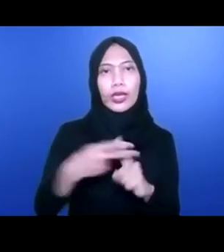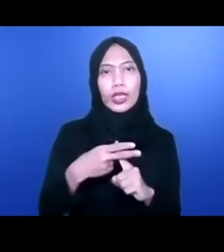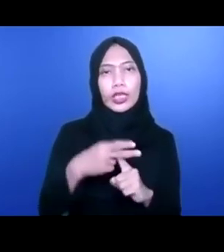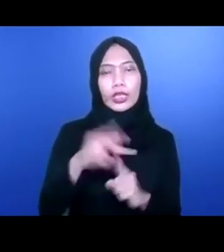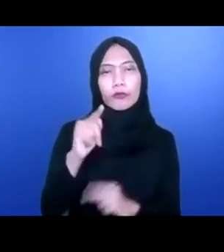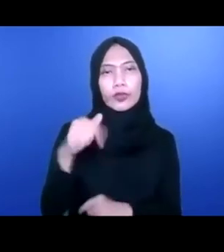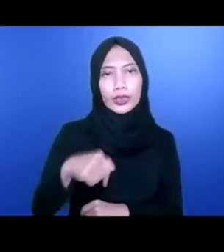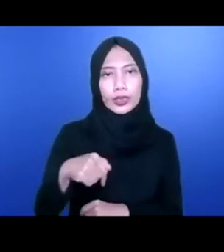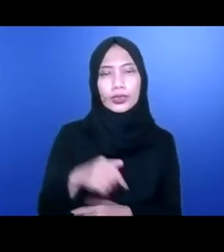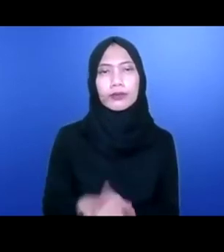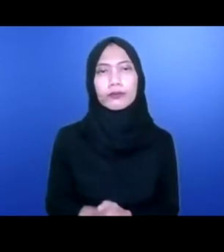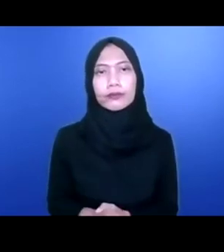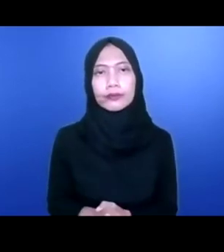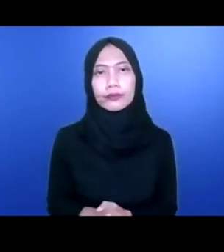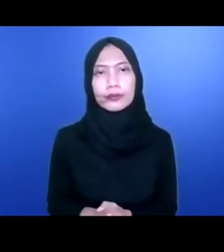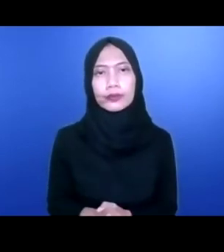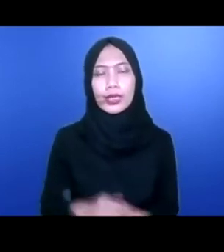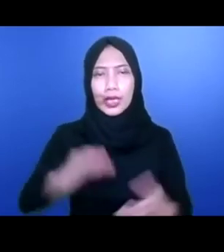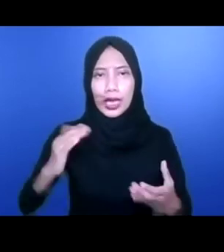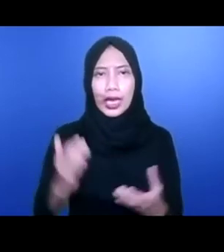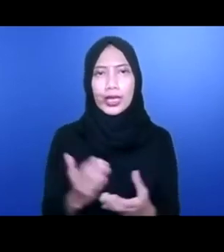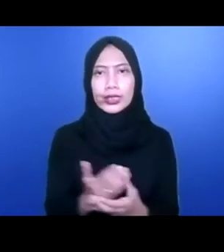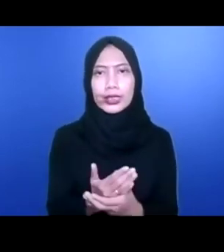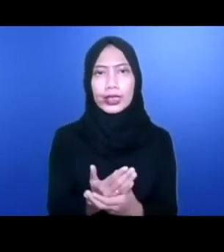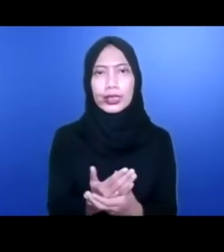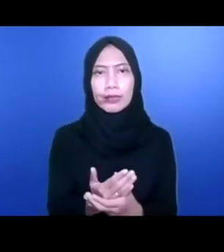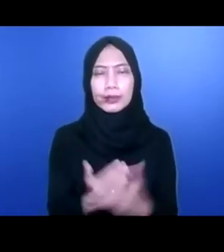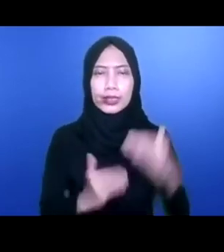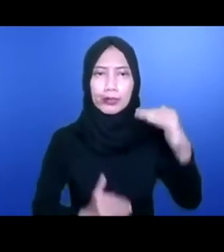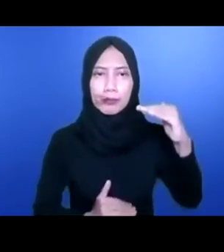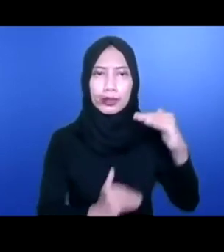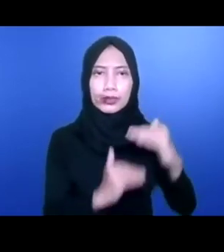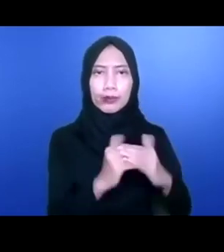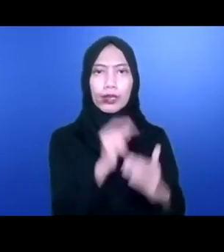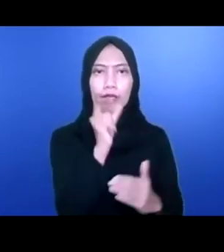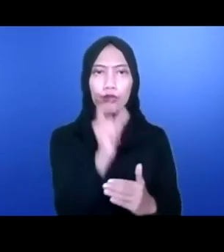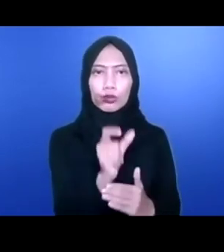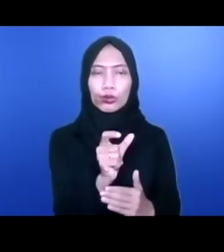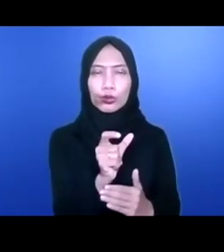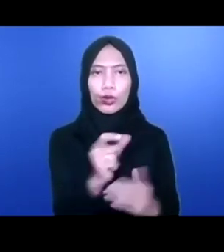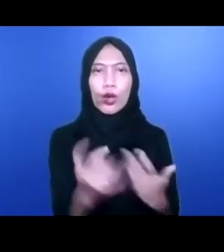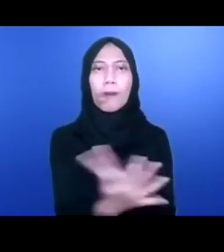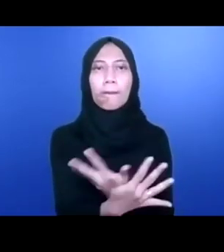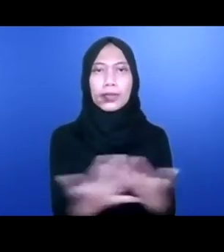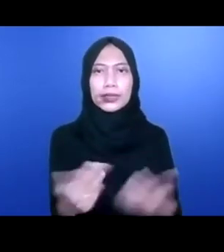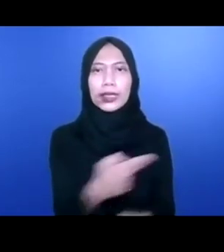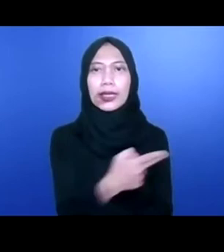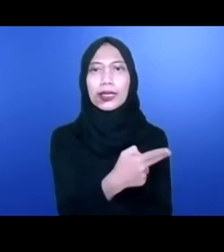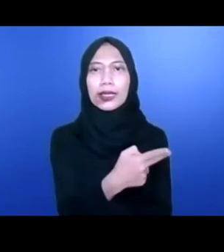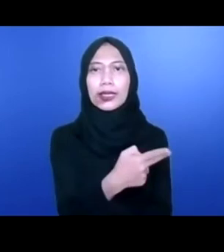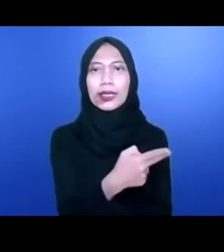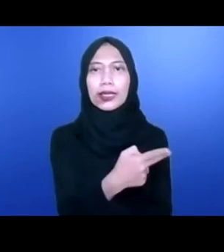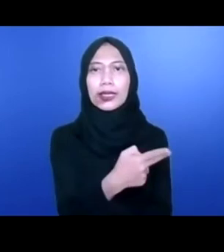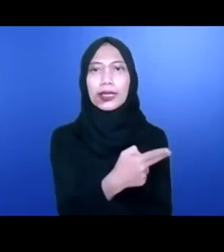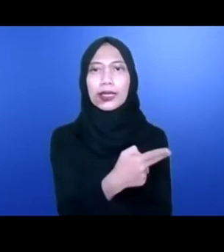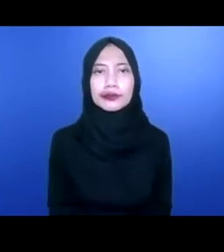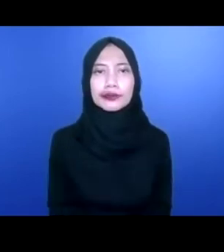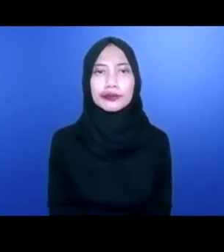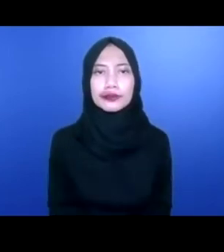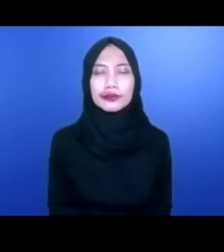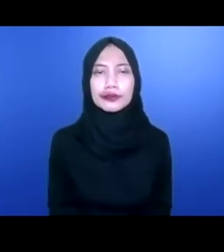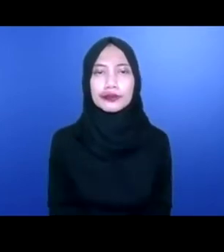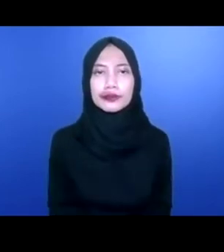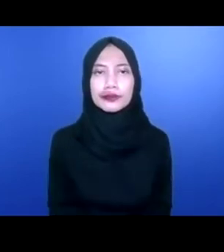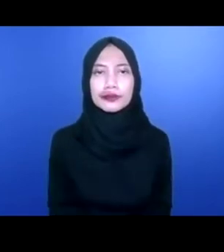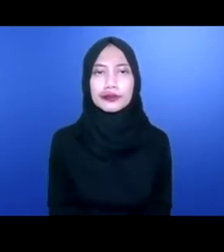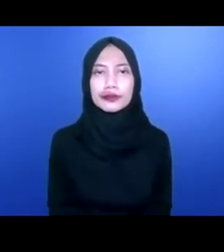memaksimalkan hasilnya untuk pemanfaatan kita bersama. Saya dan tentu saja kita